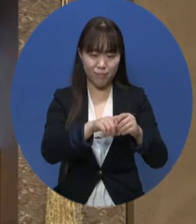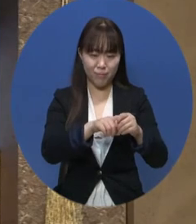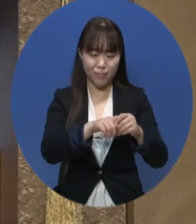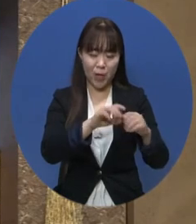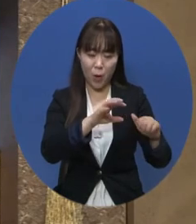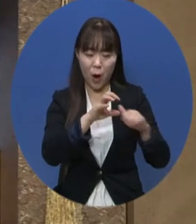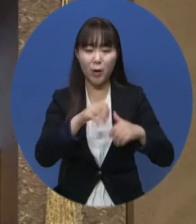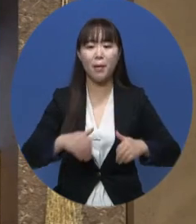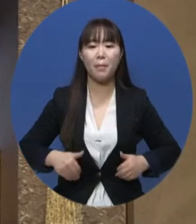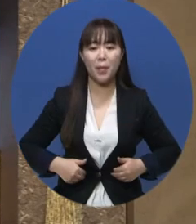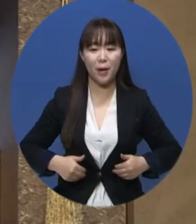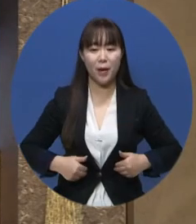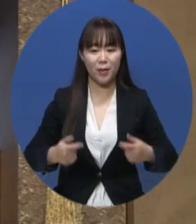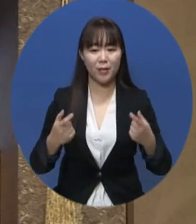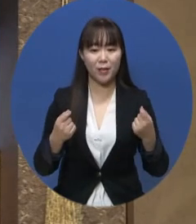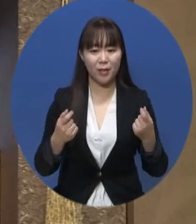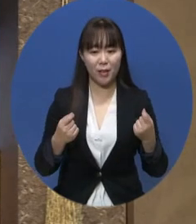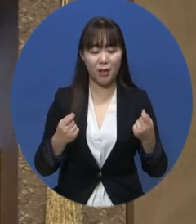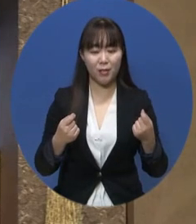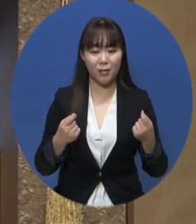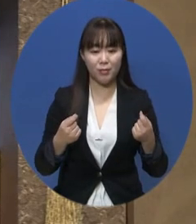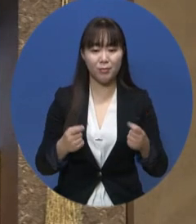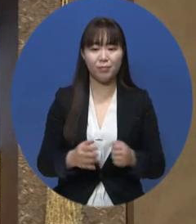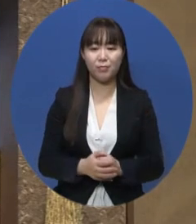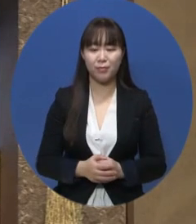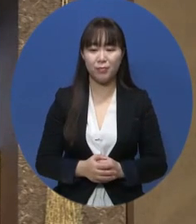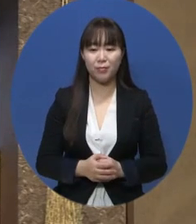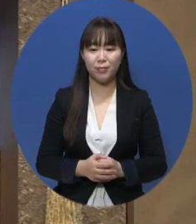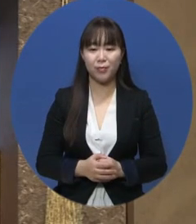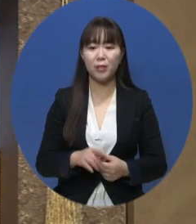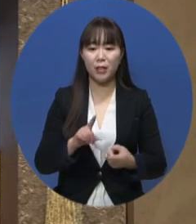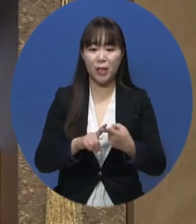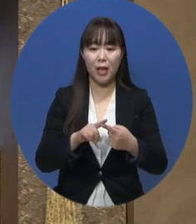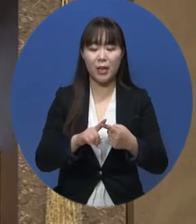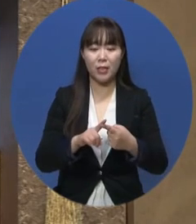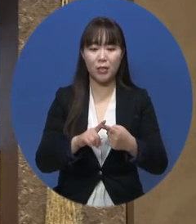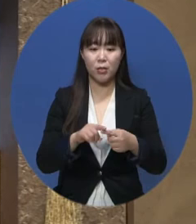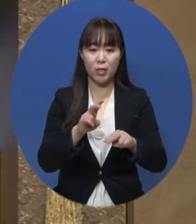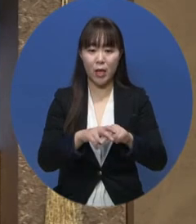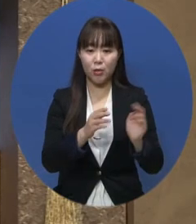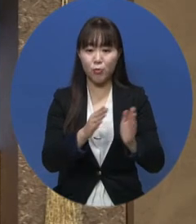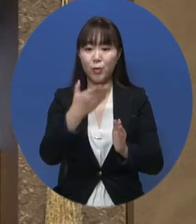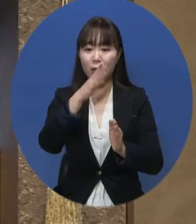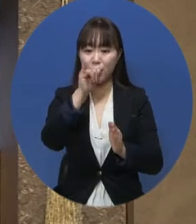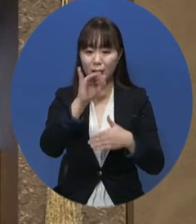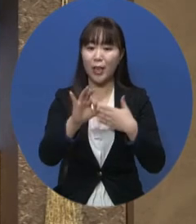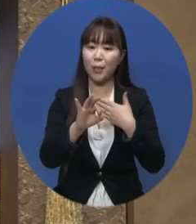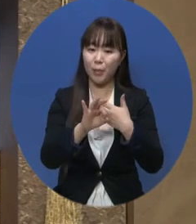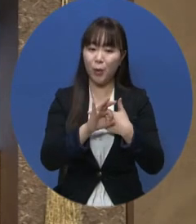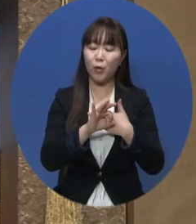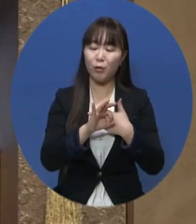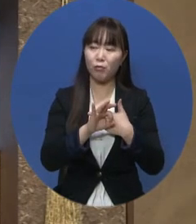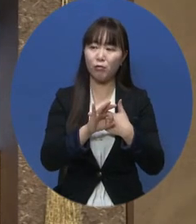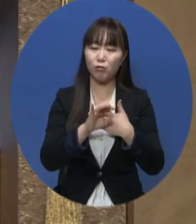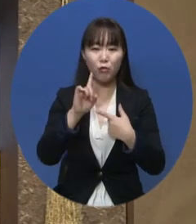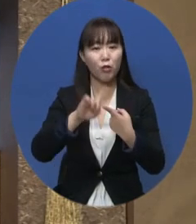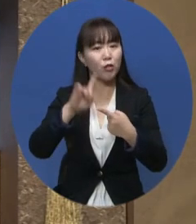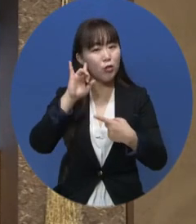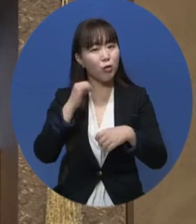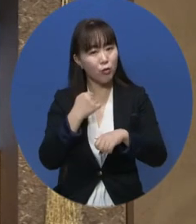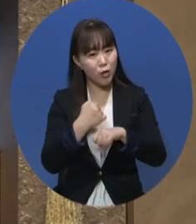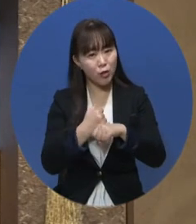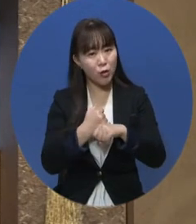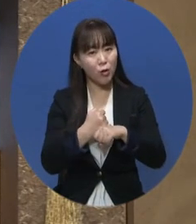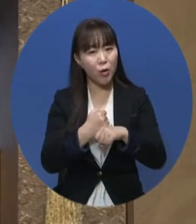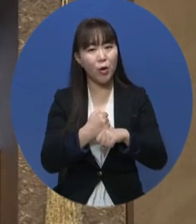적극적으로 활용해야 되지 않겠나 네. 그런 부분에 자리를 만들 수 있다면 예. 이런 만들 수 있는 자리를 연구해서